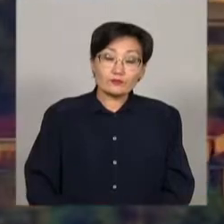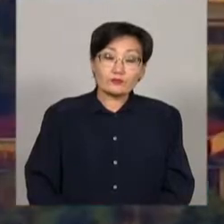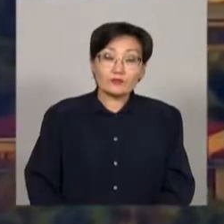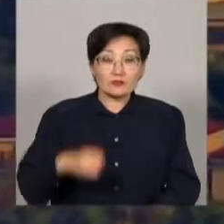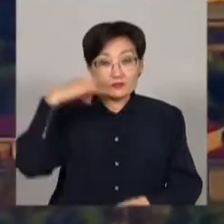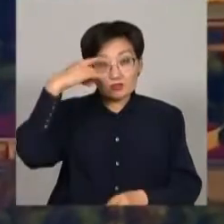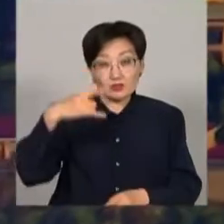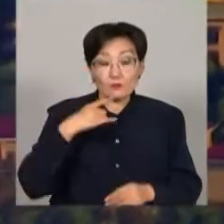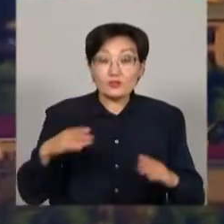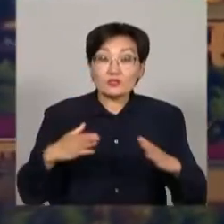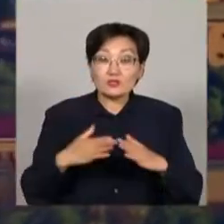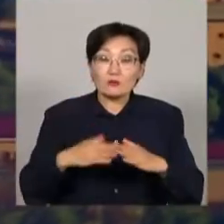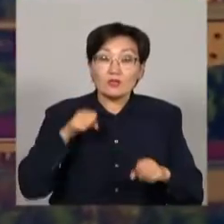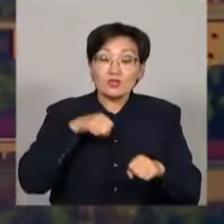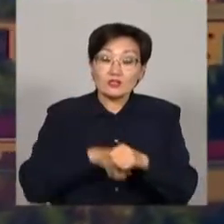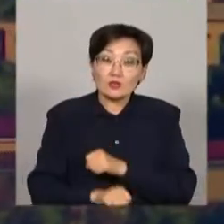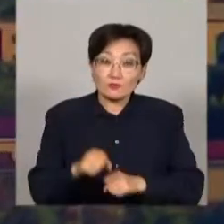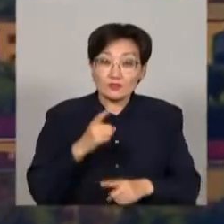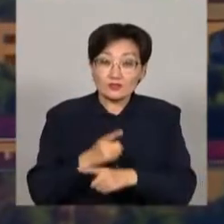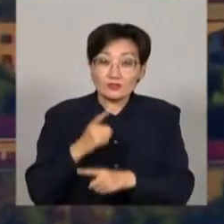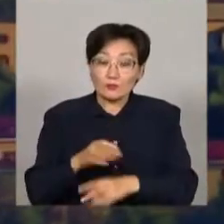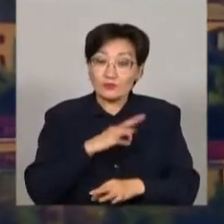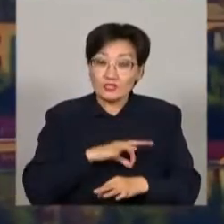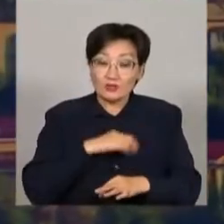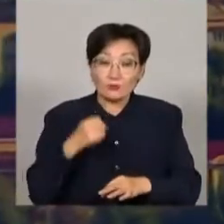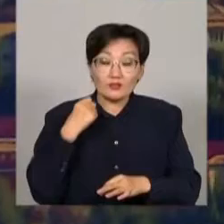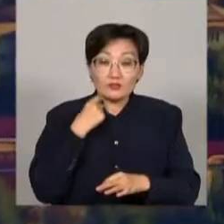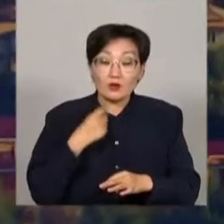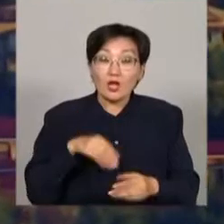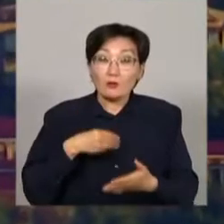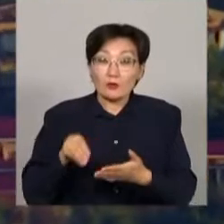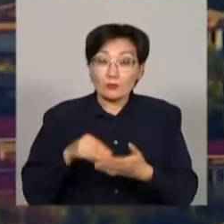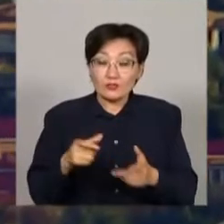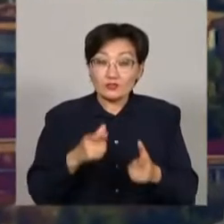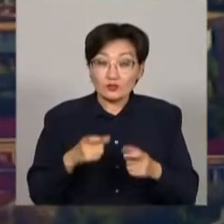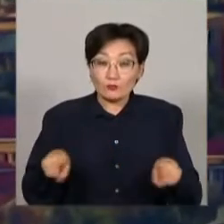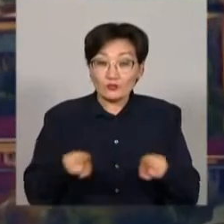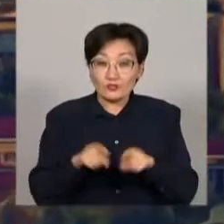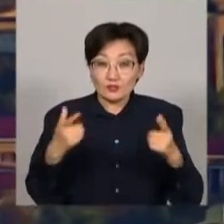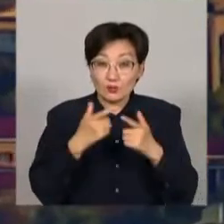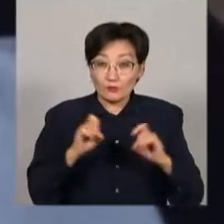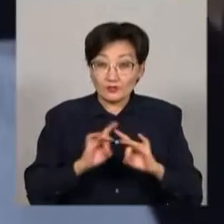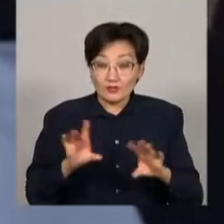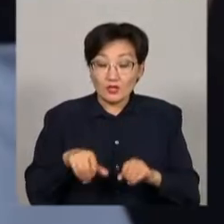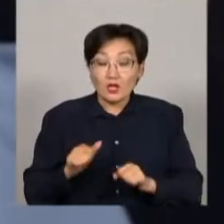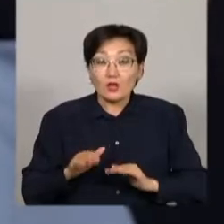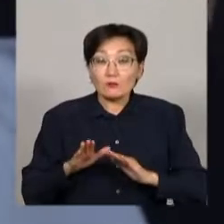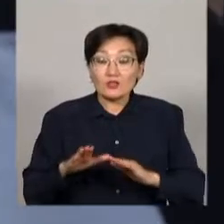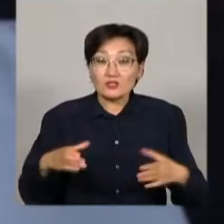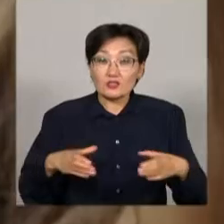В Казахстане домашним тиранам запретят употреблять алкоголь и покупать оружие. Такой информацией поделился замглавы